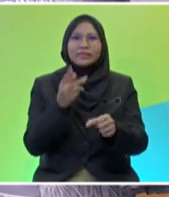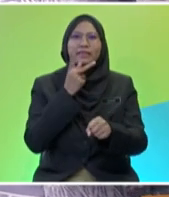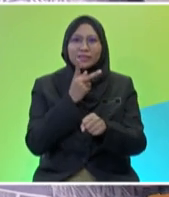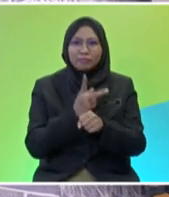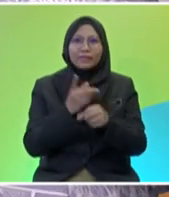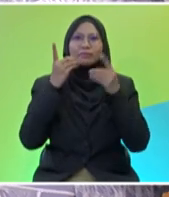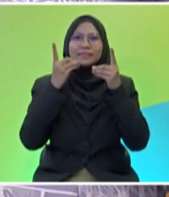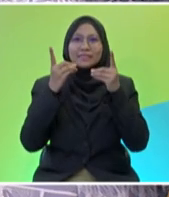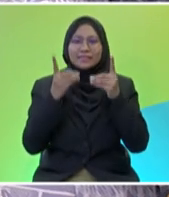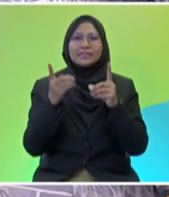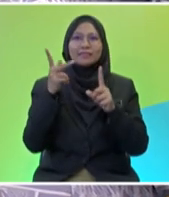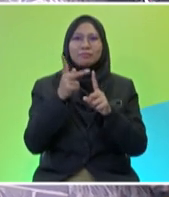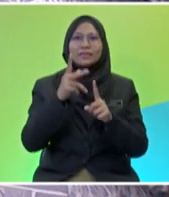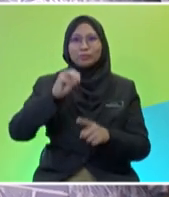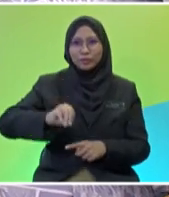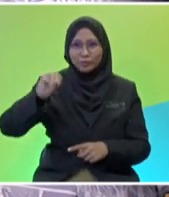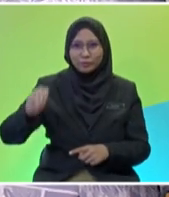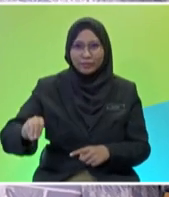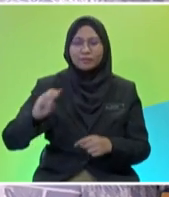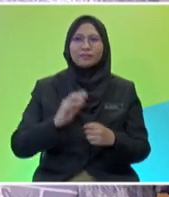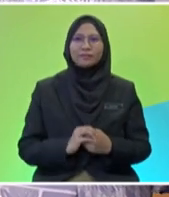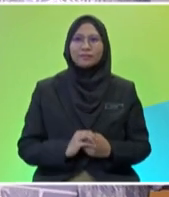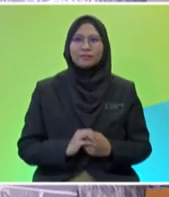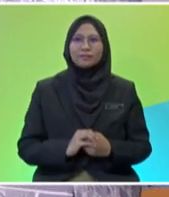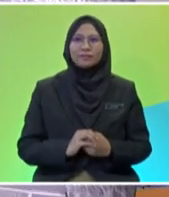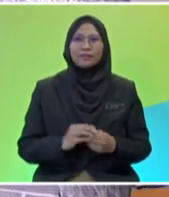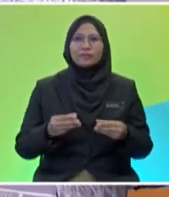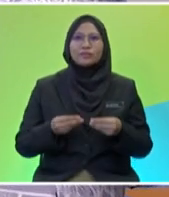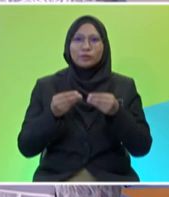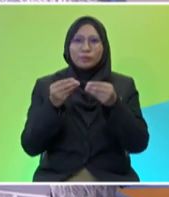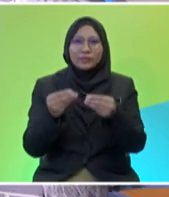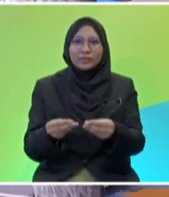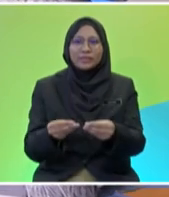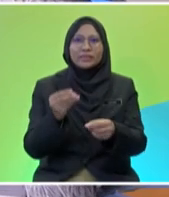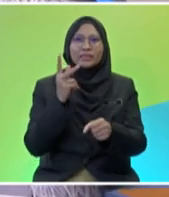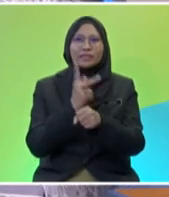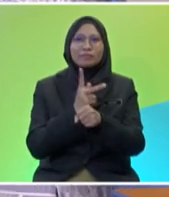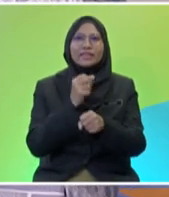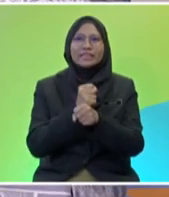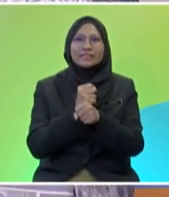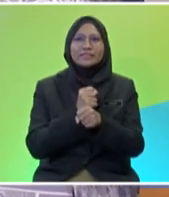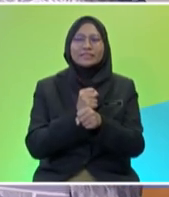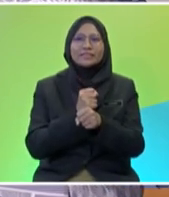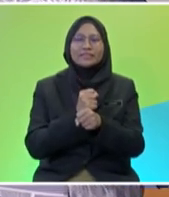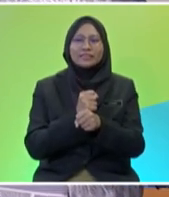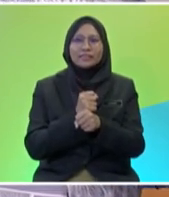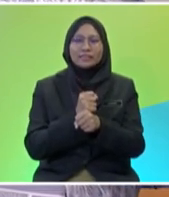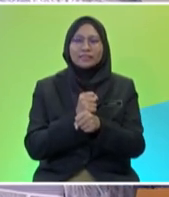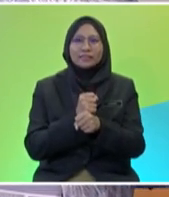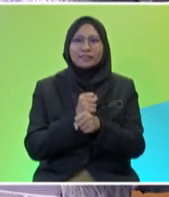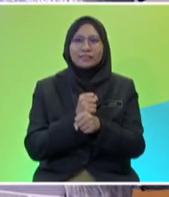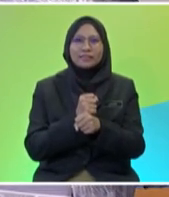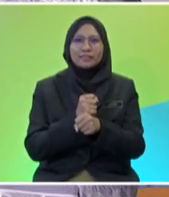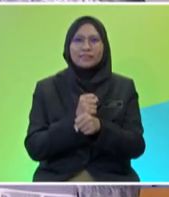kepada murid-murid anak-anak jadi penghematan awam inilah yang akan memberikan eee